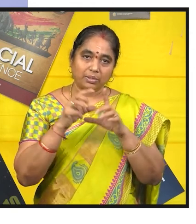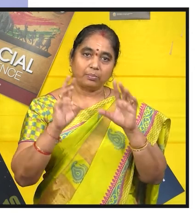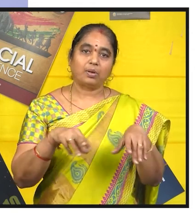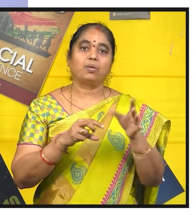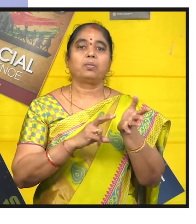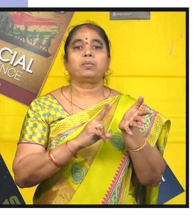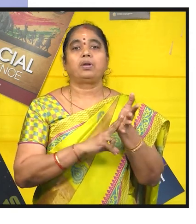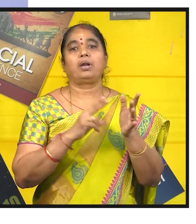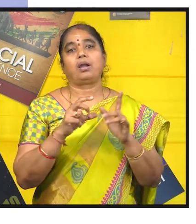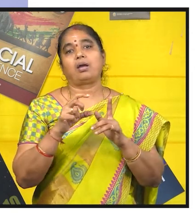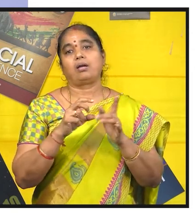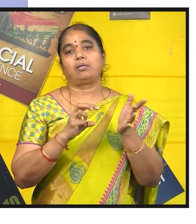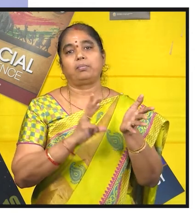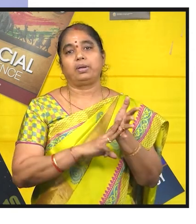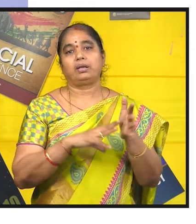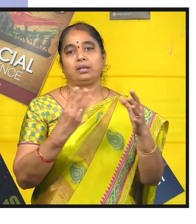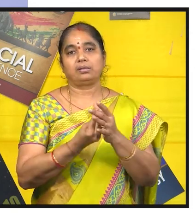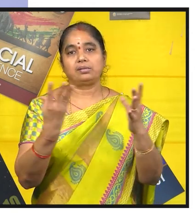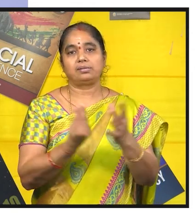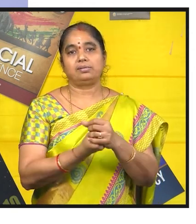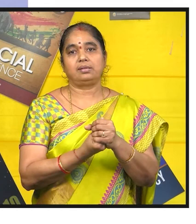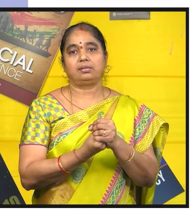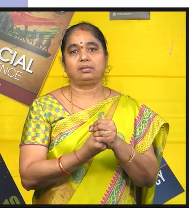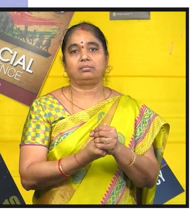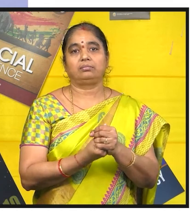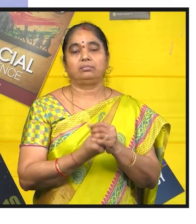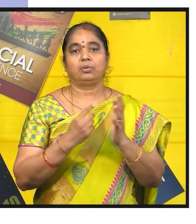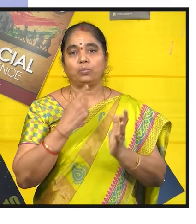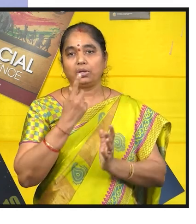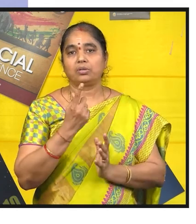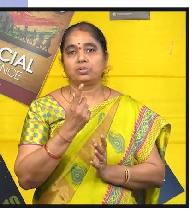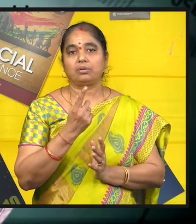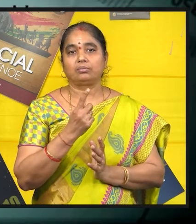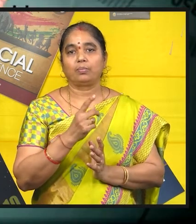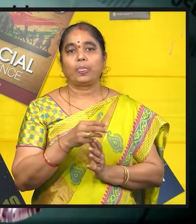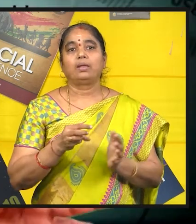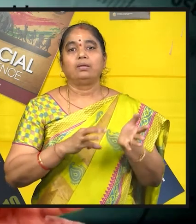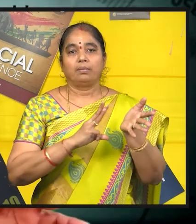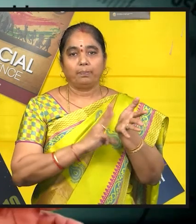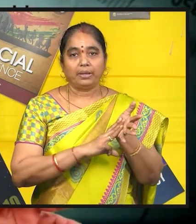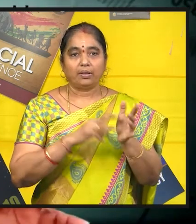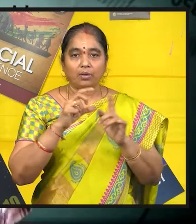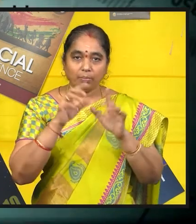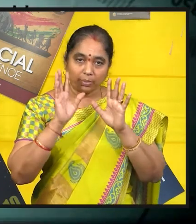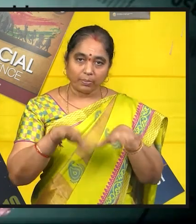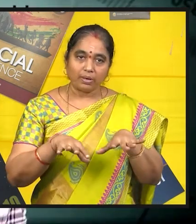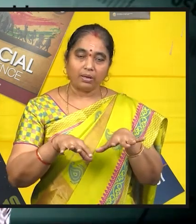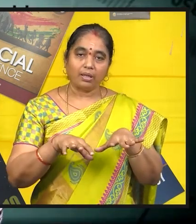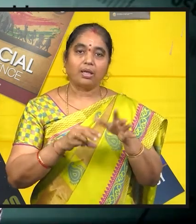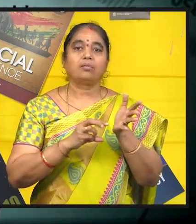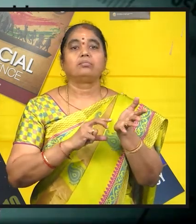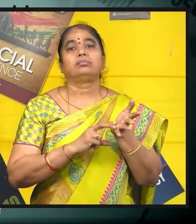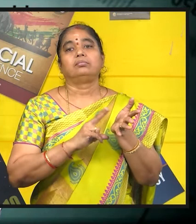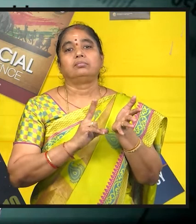காணப்பட்டுச்சுன்னு சொன்னால் அவைகளை நாம் என்னென்று அழைக்கிறோம் என்று சொன்னால் உலோக போலிகள் என்று அழைக்கிறோம். அப்போ உலோக போலிகளுக்கு உலோகத்தினுடைய பண்பும் இருக்கும்,